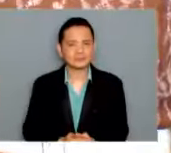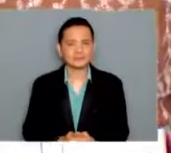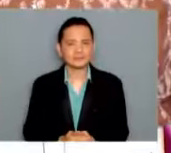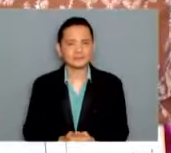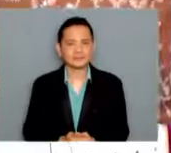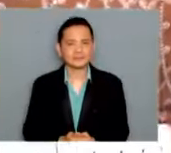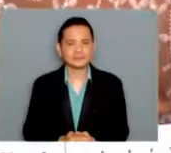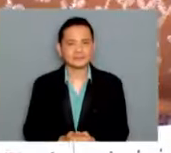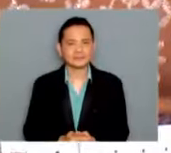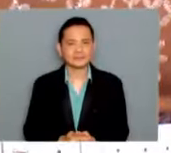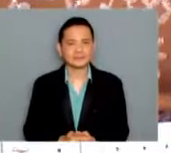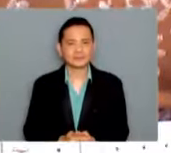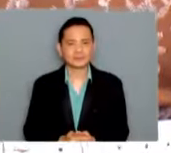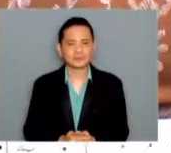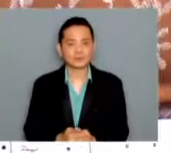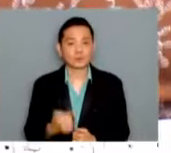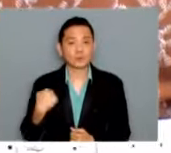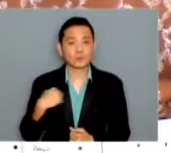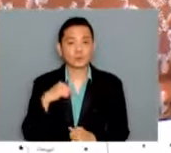still looking po for strong